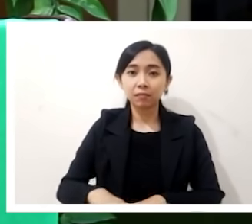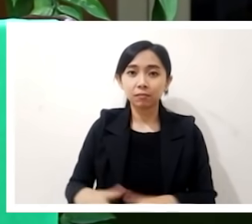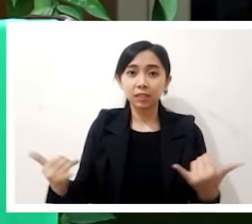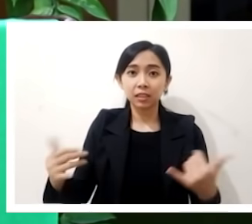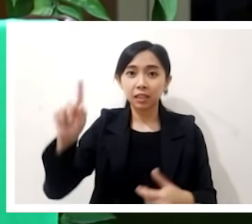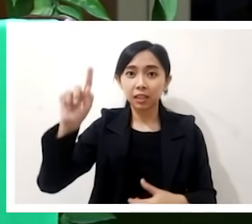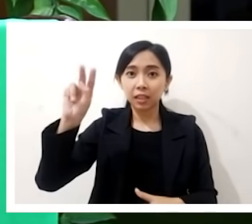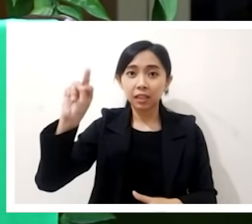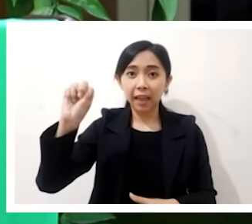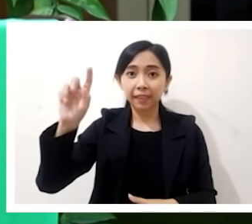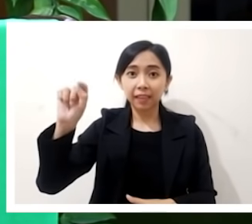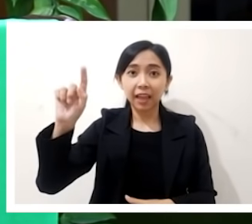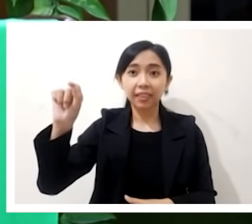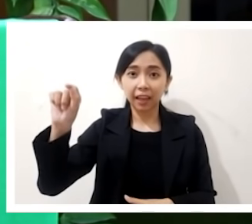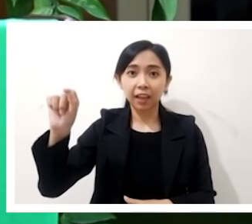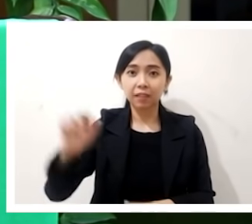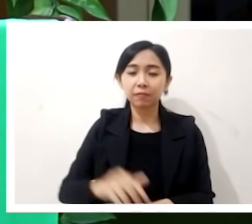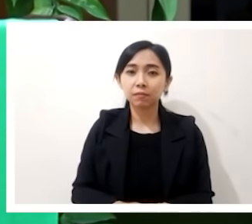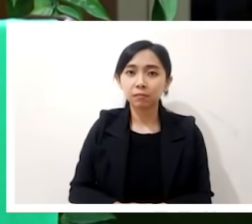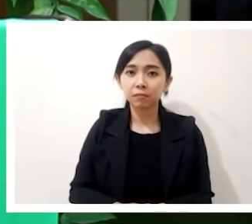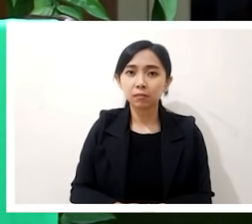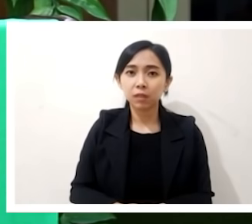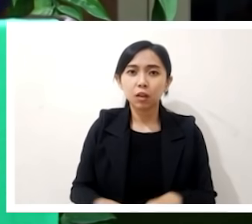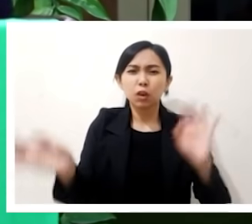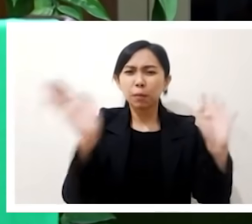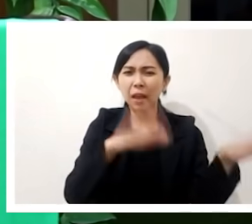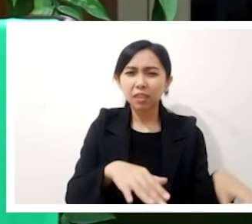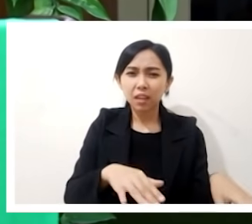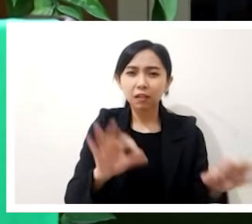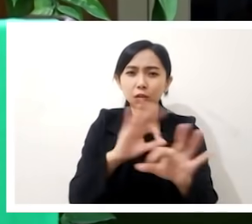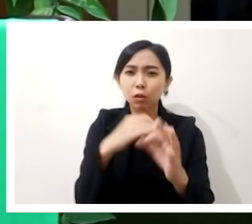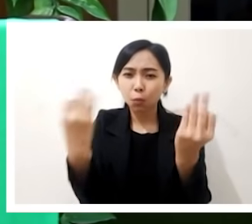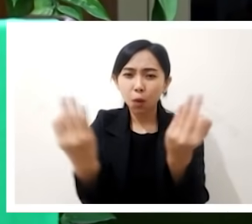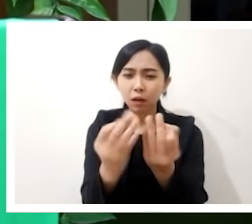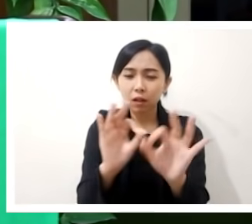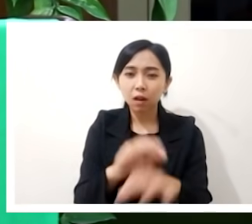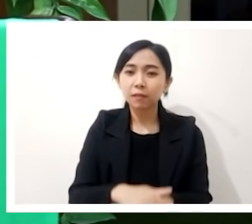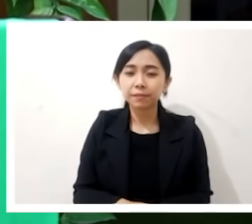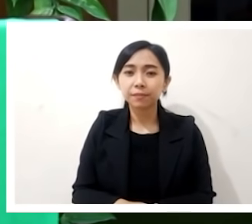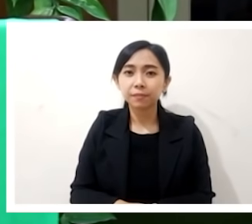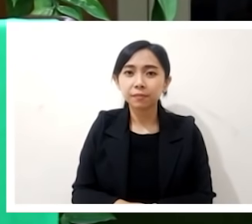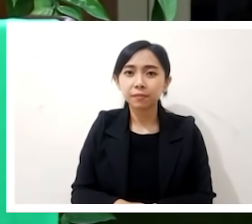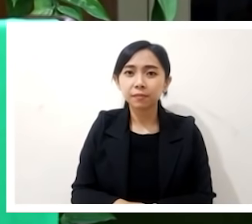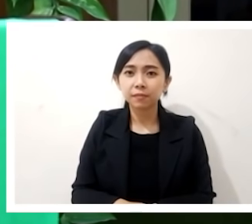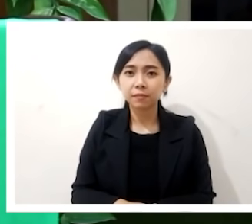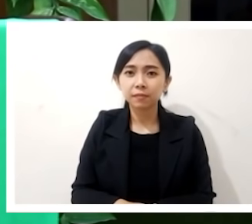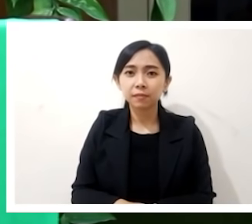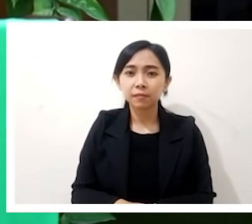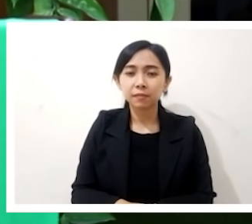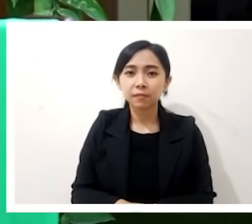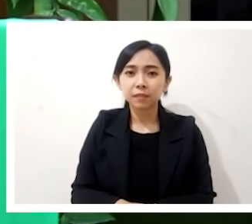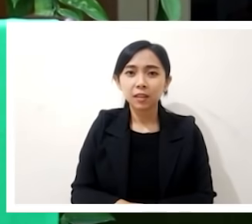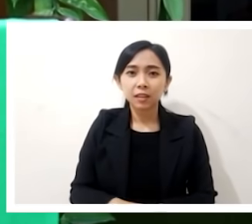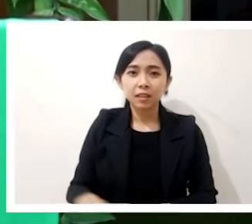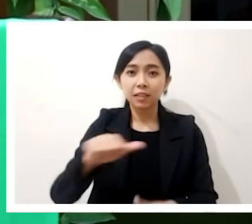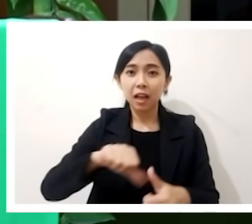kami bergumul. Biasanya dalam peristiwa kematian keluarga dari pulau-pulau berkumpul, menyatakan solidaritas